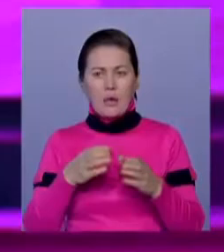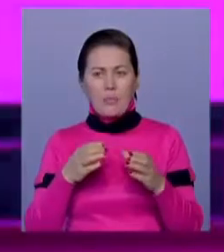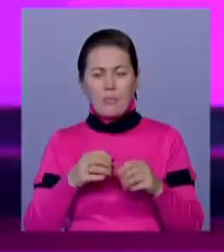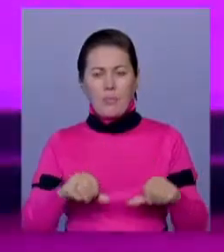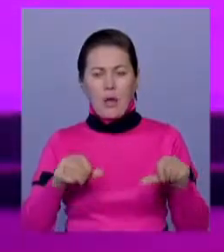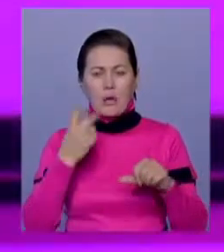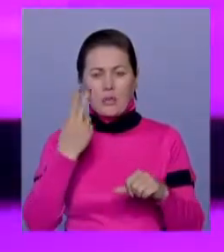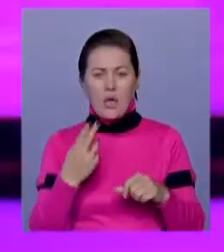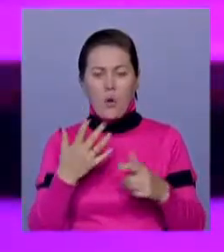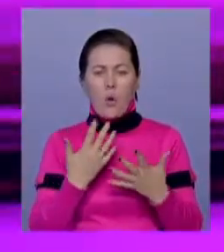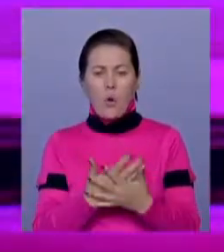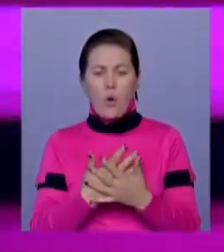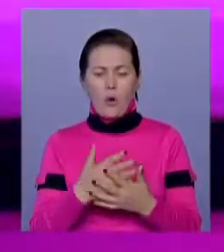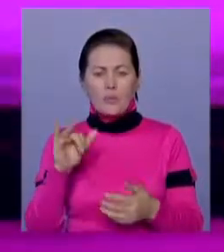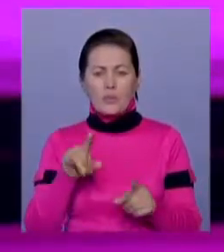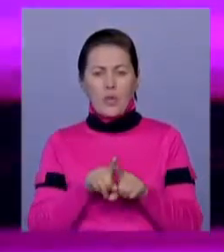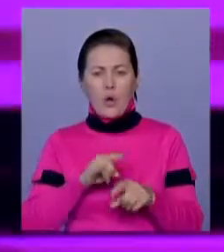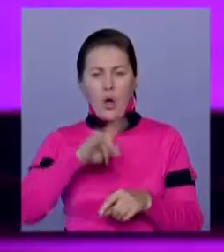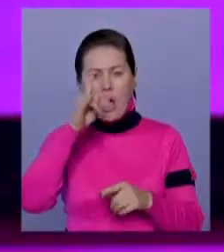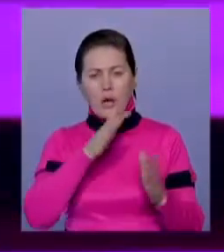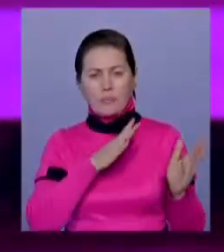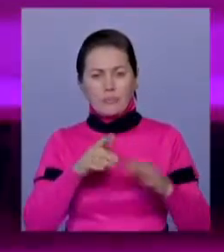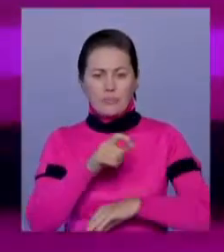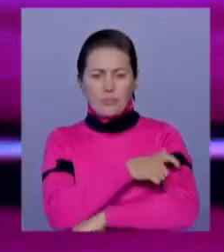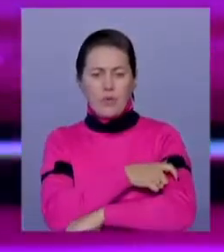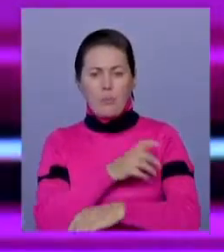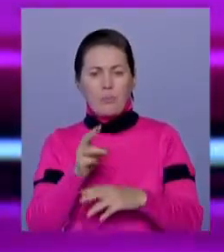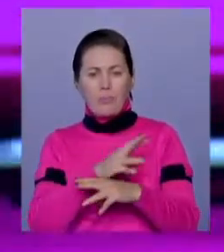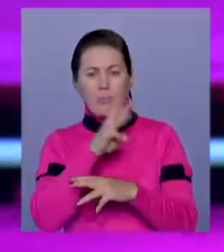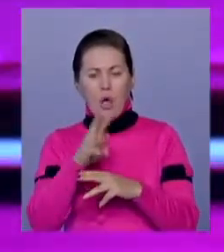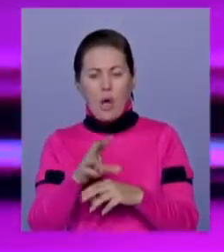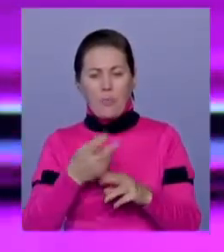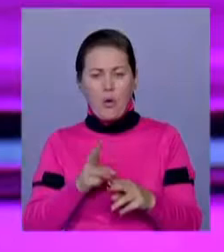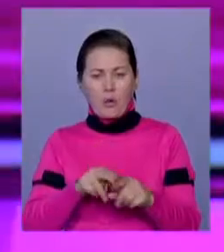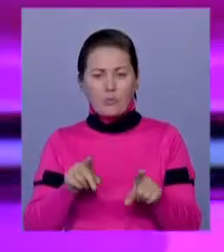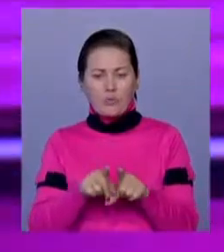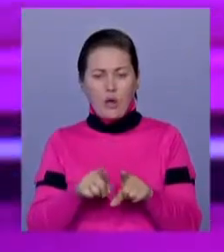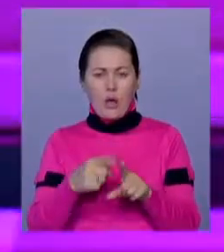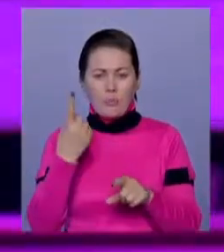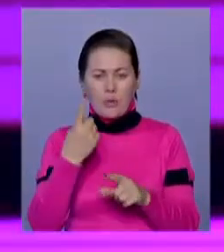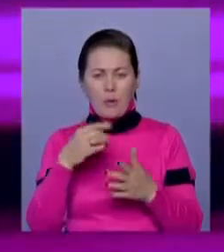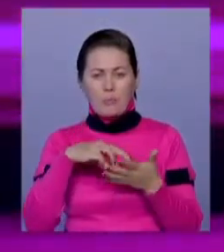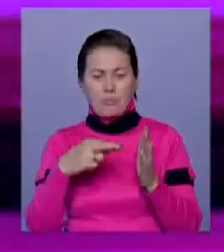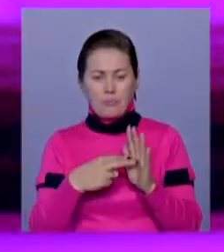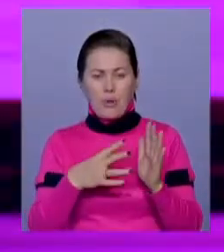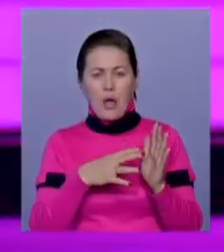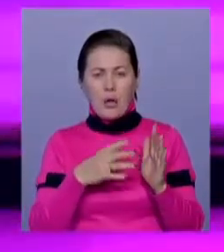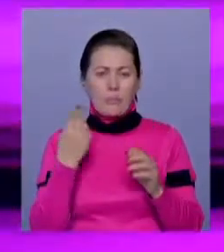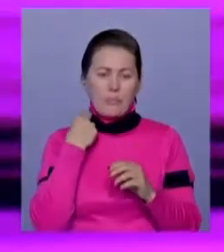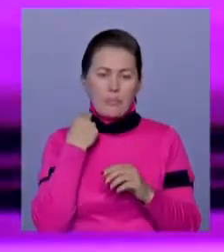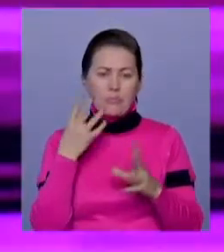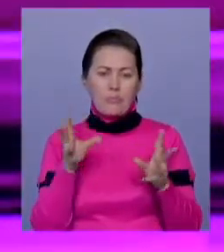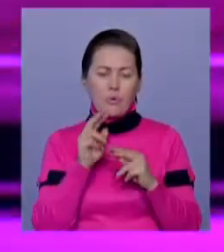бағынатын акционерлік қоғам әуе рейстерінің қауіпсіздігін қамтамасыз етеді. Отандық мамандарға бір жүйеге үйренісу үшін британдық